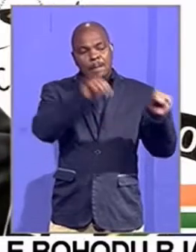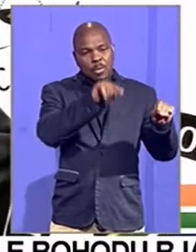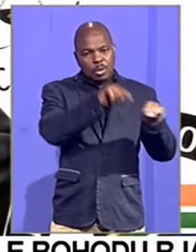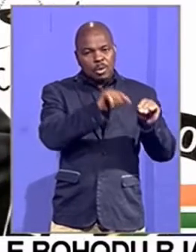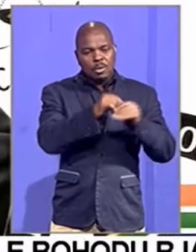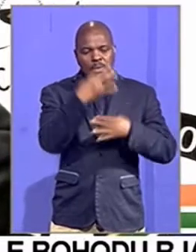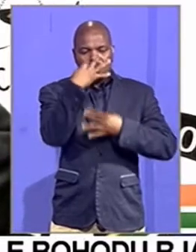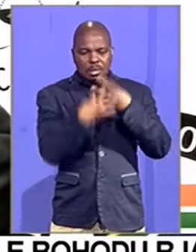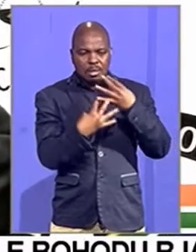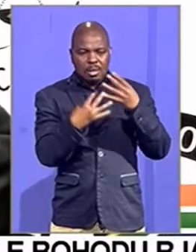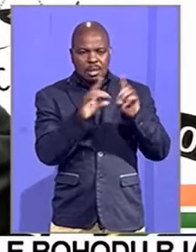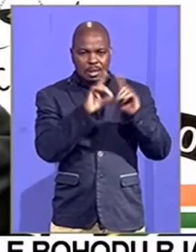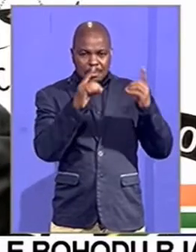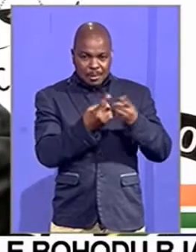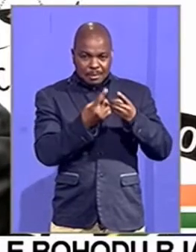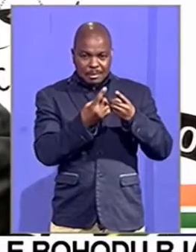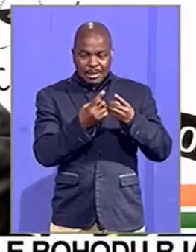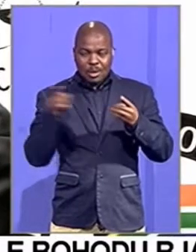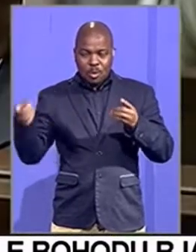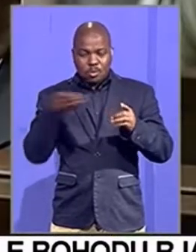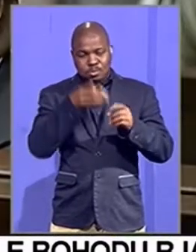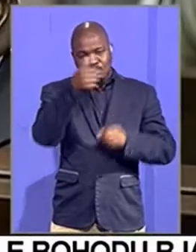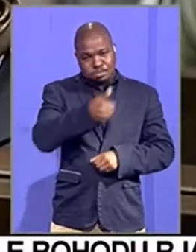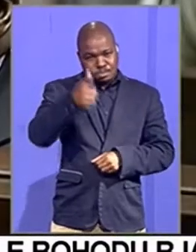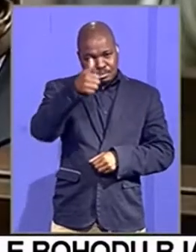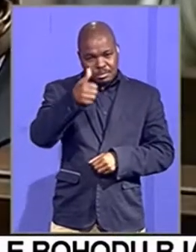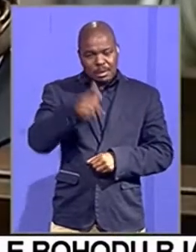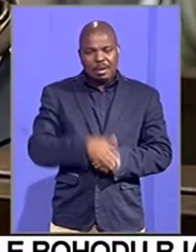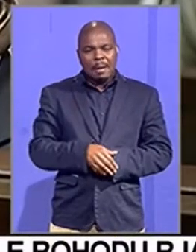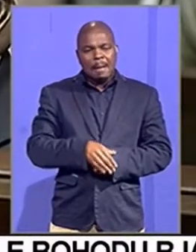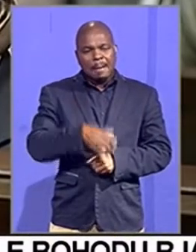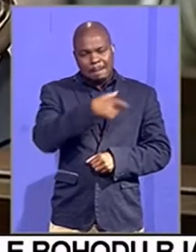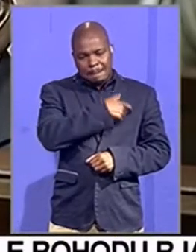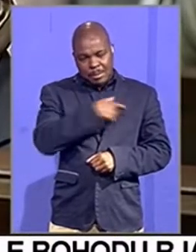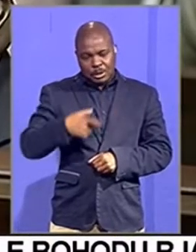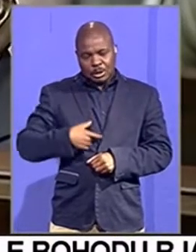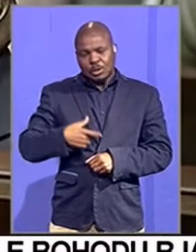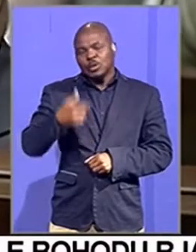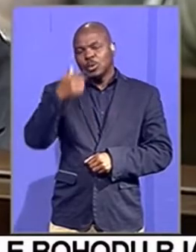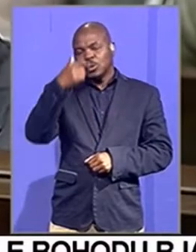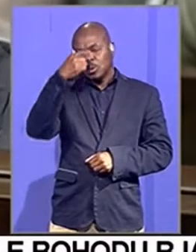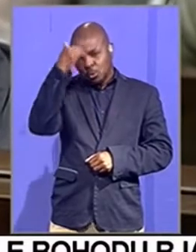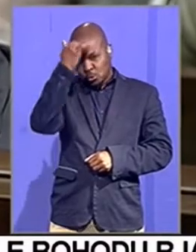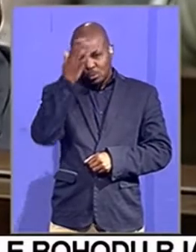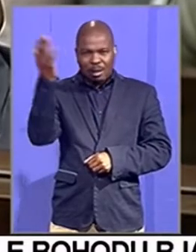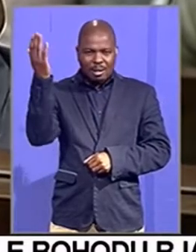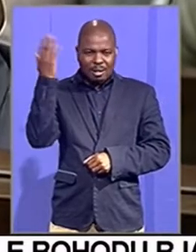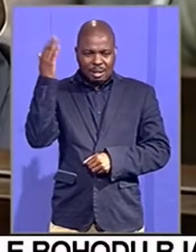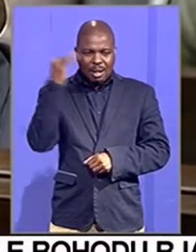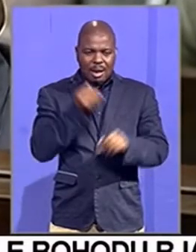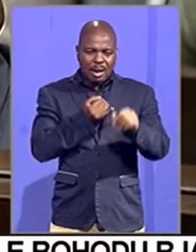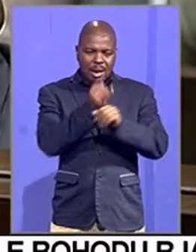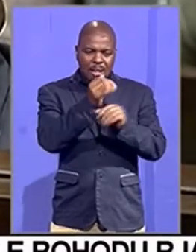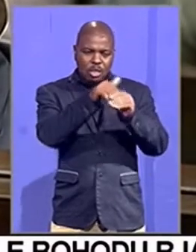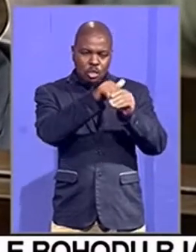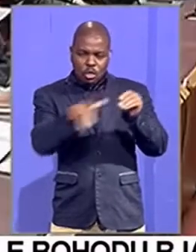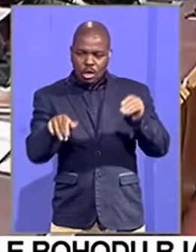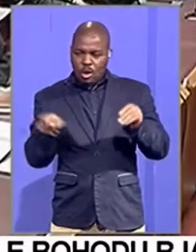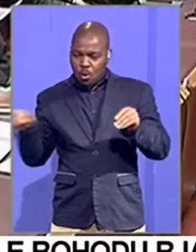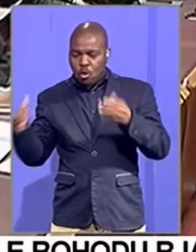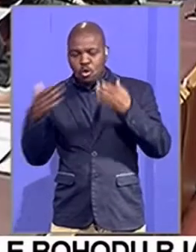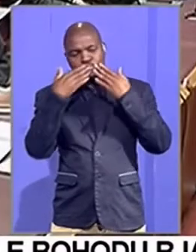tša dikgolego correctional service president Jacob Zuma wa pele ba feleletša a etswa kgolegong a ntšha ke ena